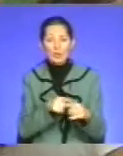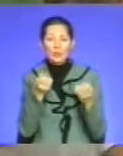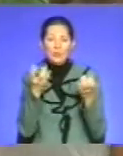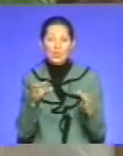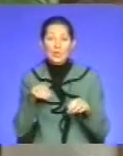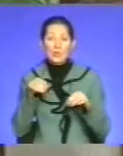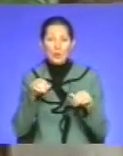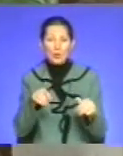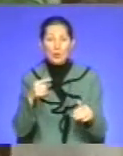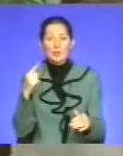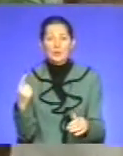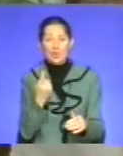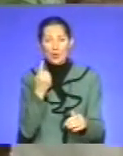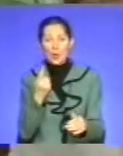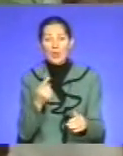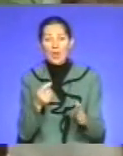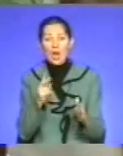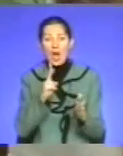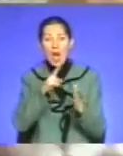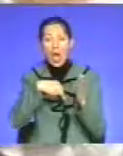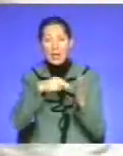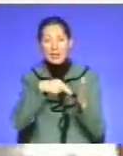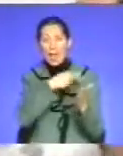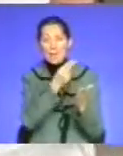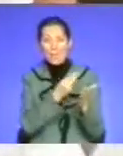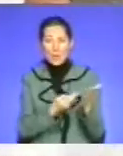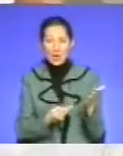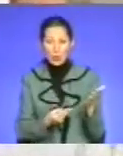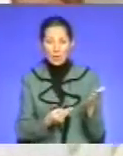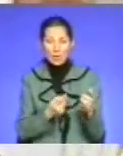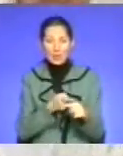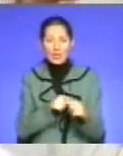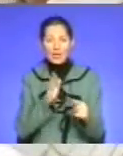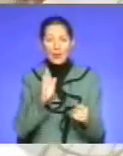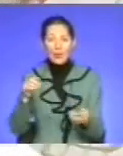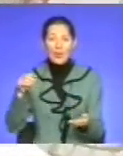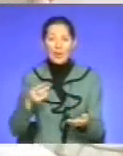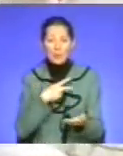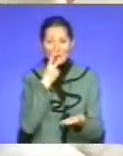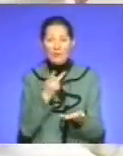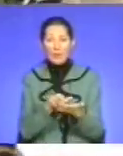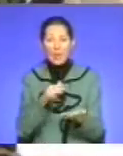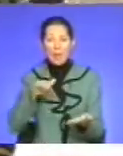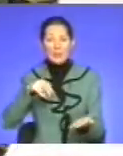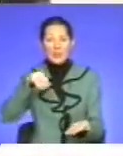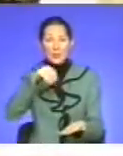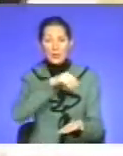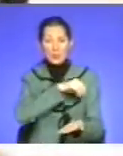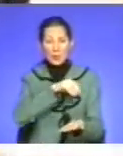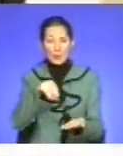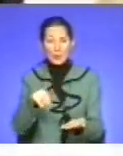пісок. Спершу вони клеєм зображали на папері малюнки, які ставали видимими після посипання піском. Як